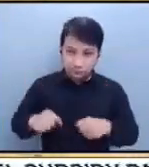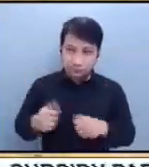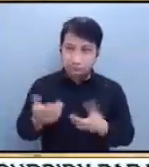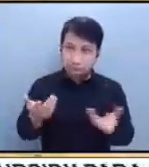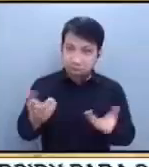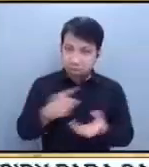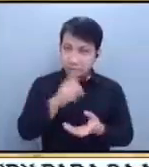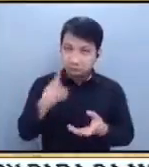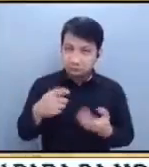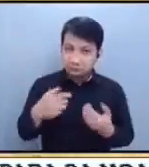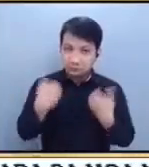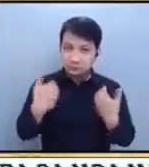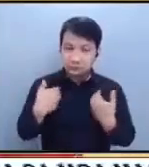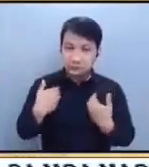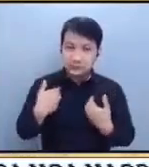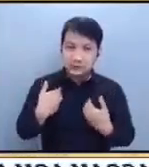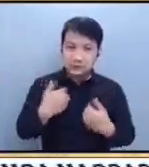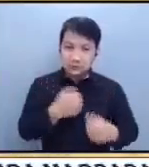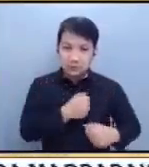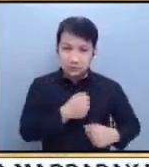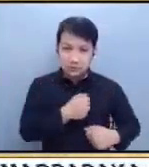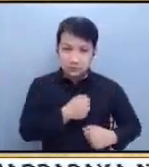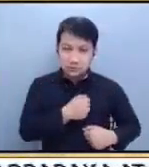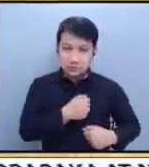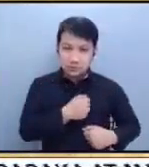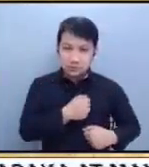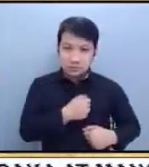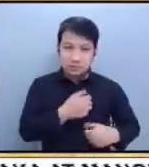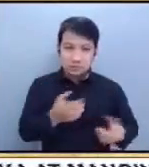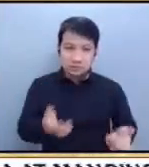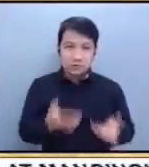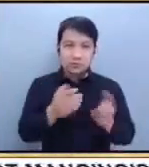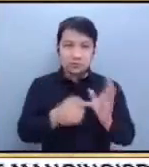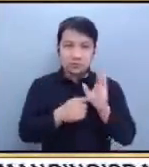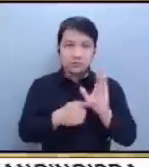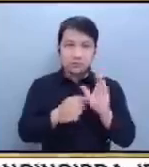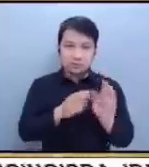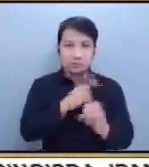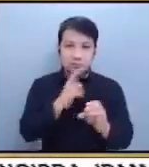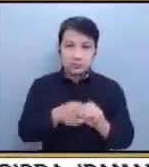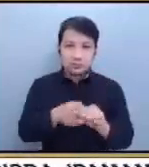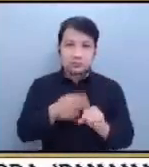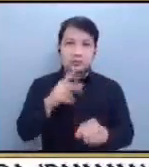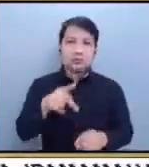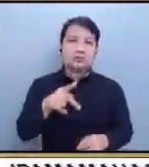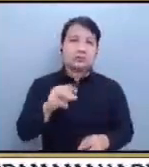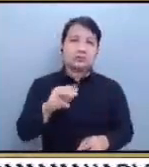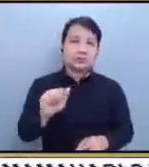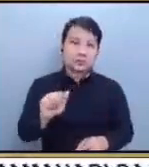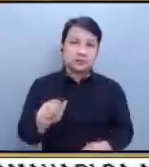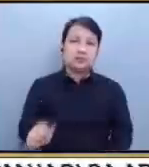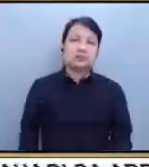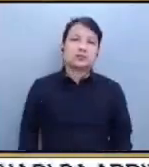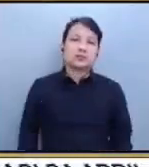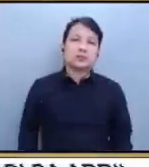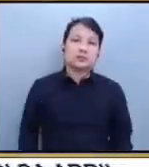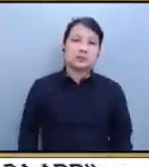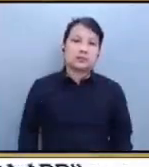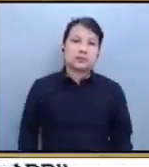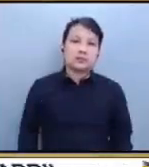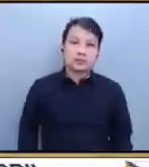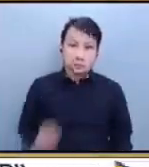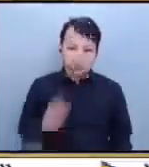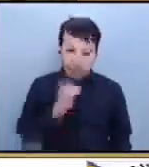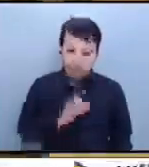kailangan kasi natin ng mga kadete. So that would inspire them to join the Philippine Military Academy. Ang silent drill ay ibinida ng bagong sibol